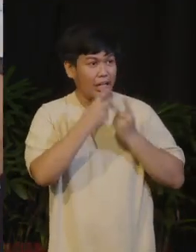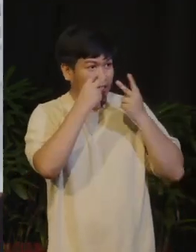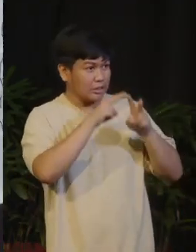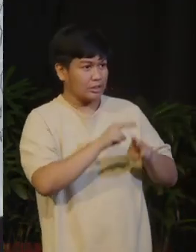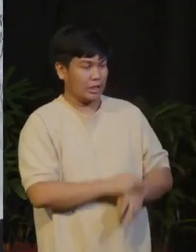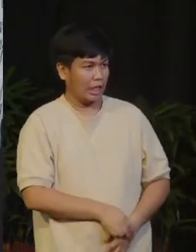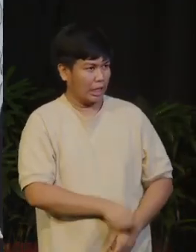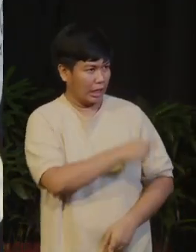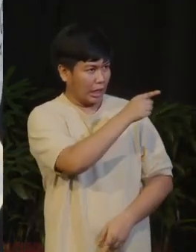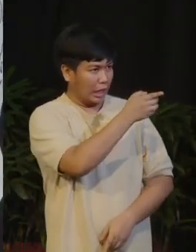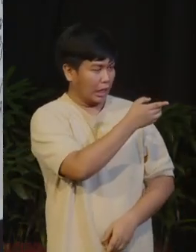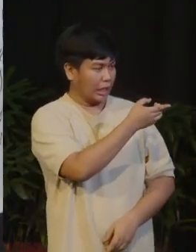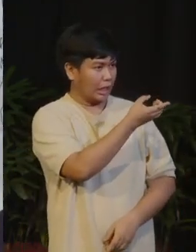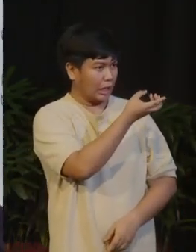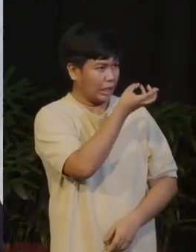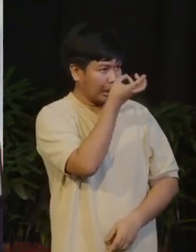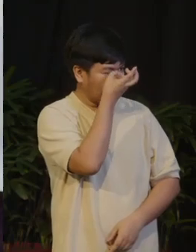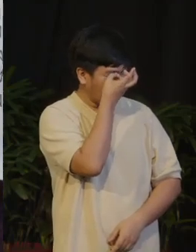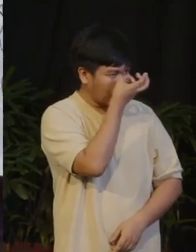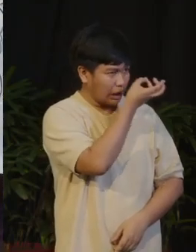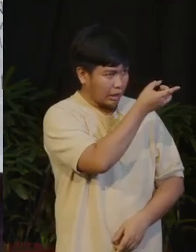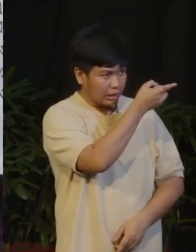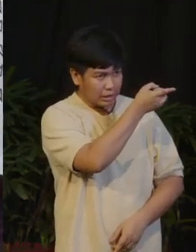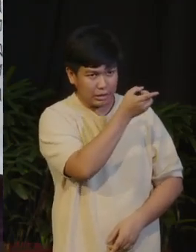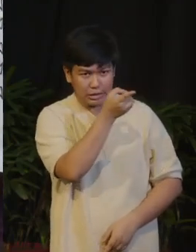palagi yung puwing sa kanyang mata.